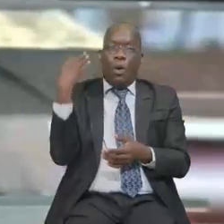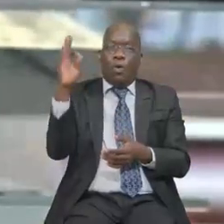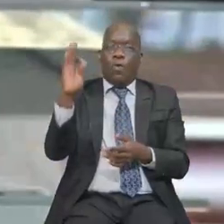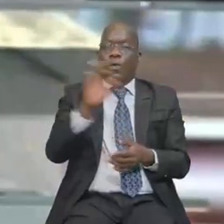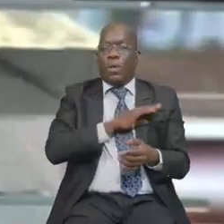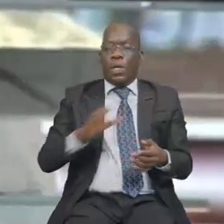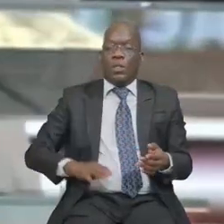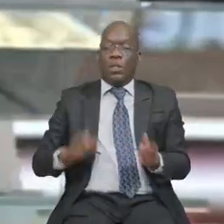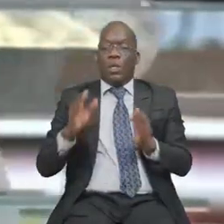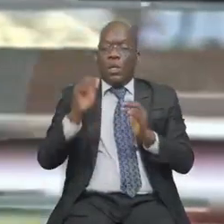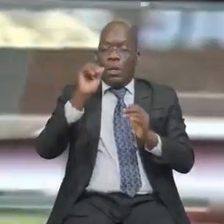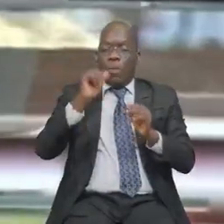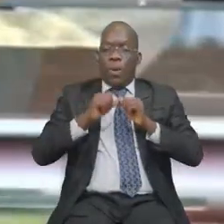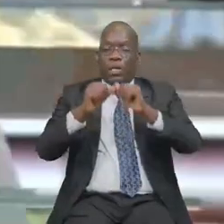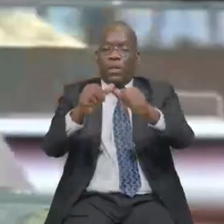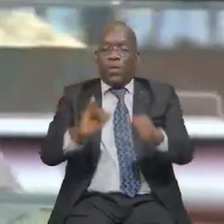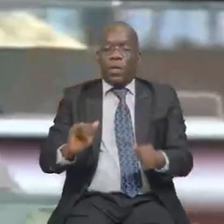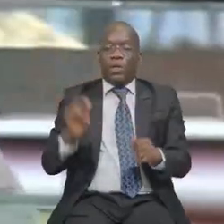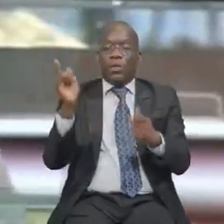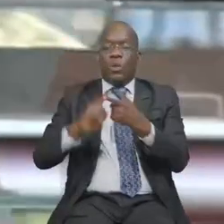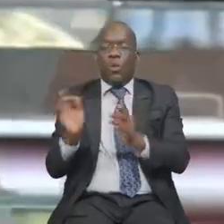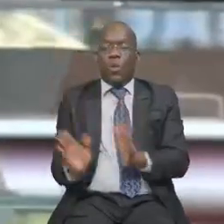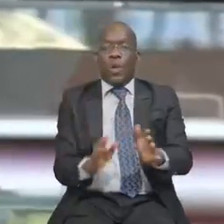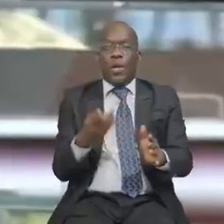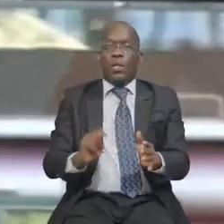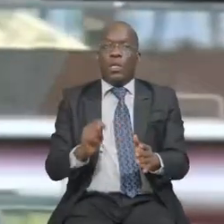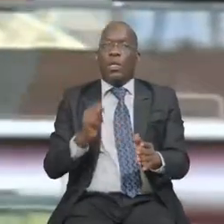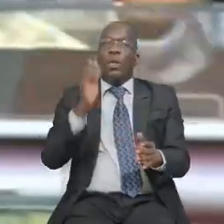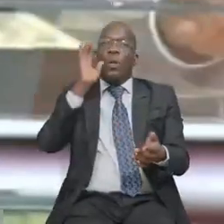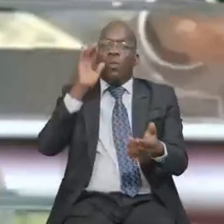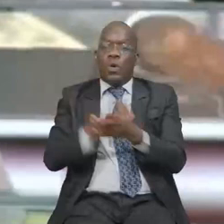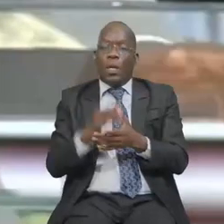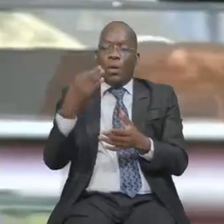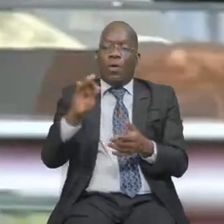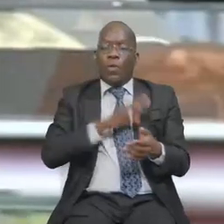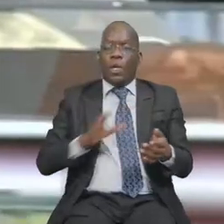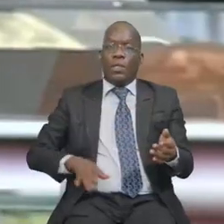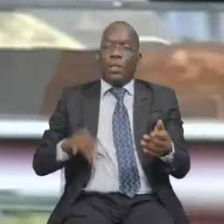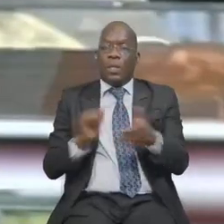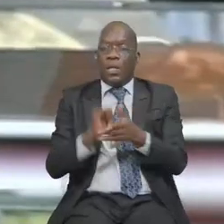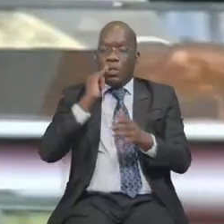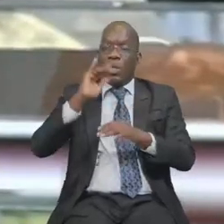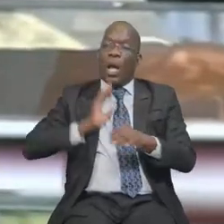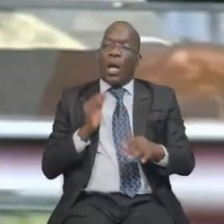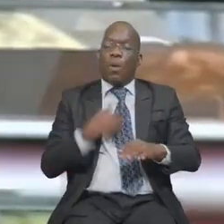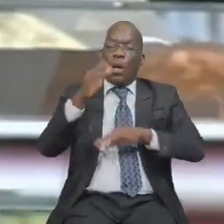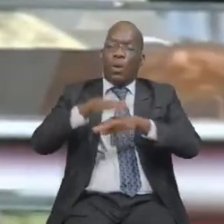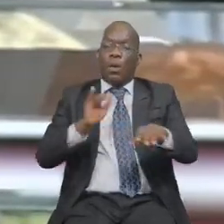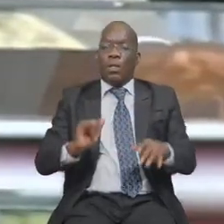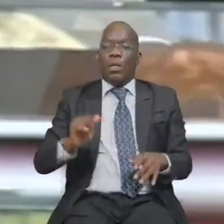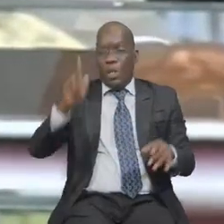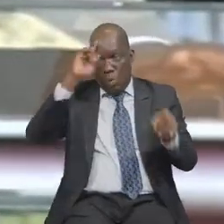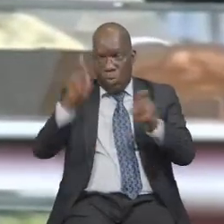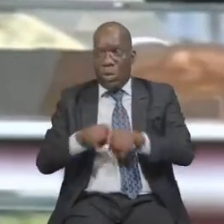préparer l'épouse de Christ. C'est notre appel. Frère, pasteur, c'est notre